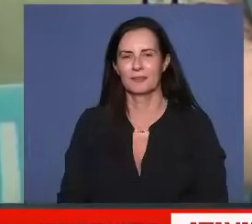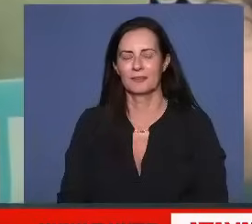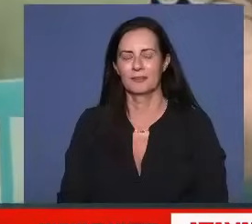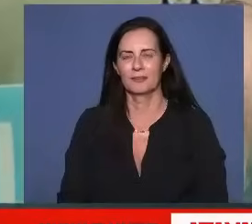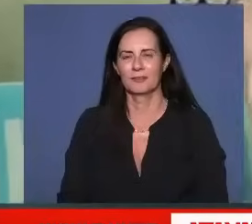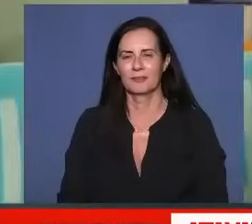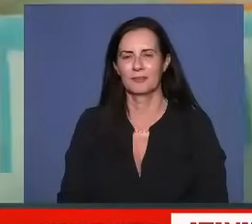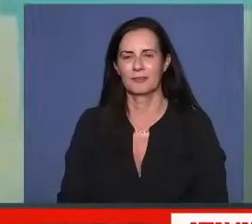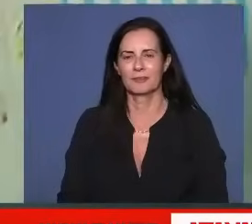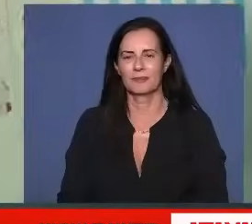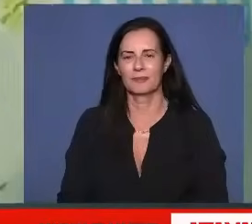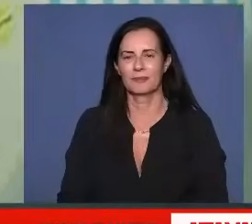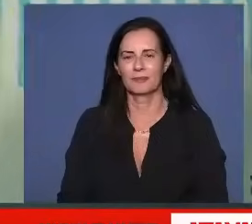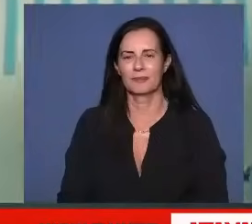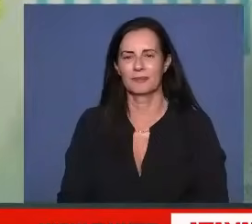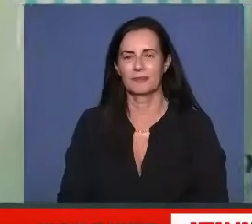עכשיו.